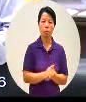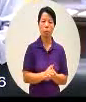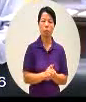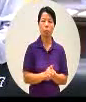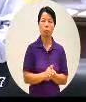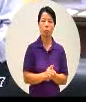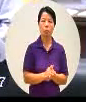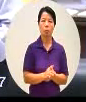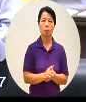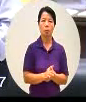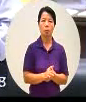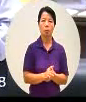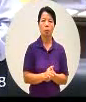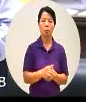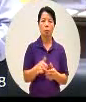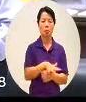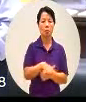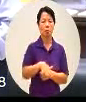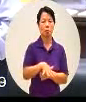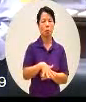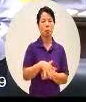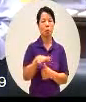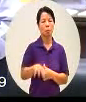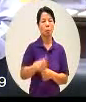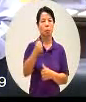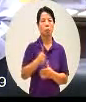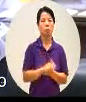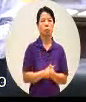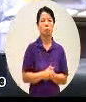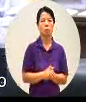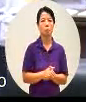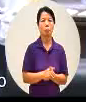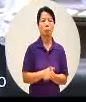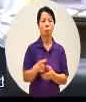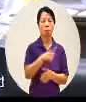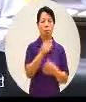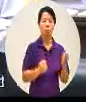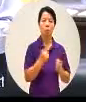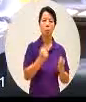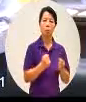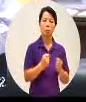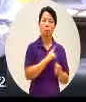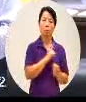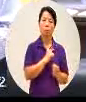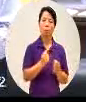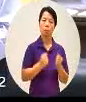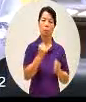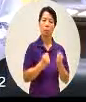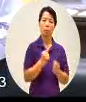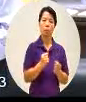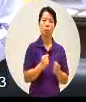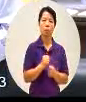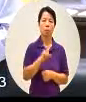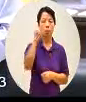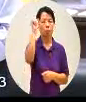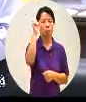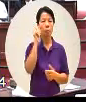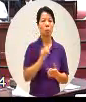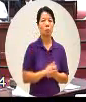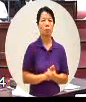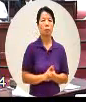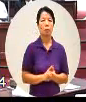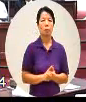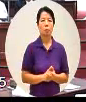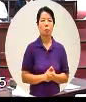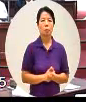个所长啊，吼，你们有开车？自己开车的枪甲去问吗？